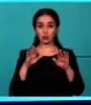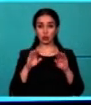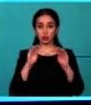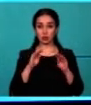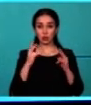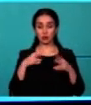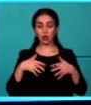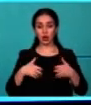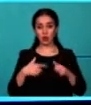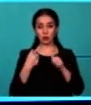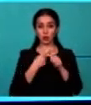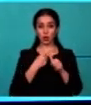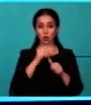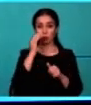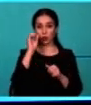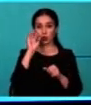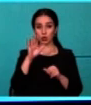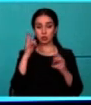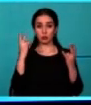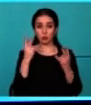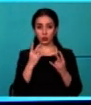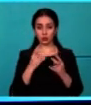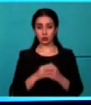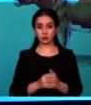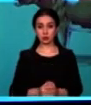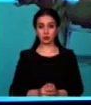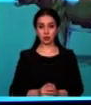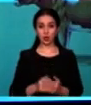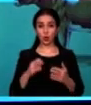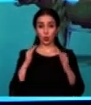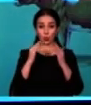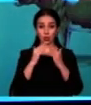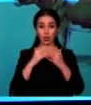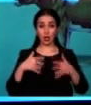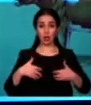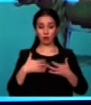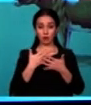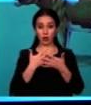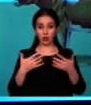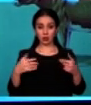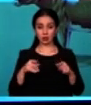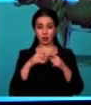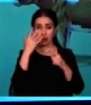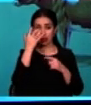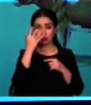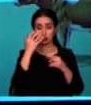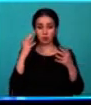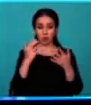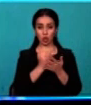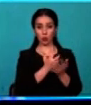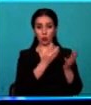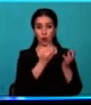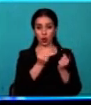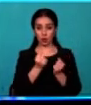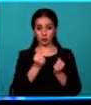yonida hayvon nomi yozilgan bo'lsin. Demak, uy hayvonlarining rasmlarini topib